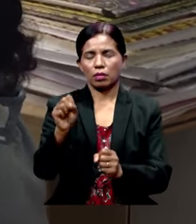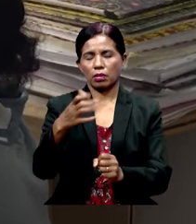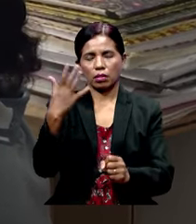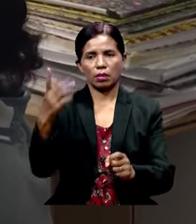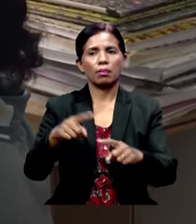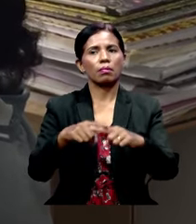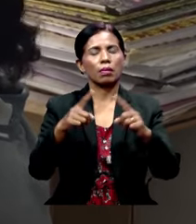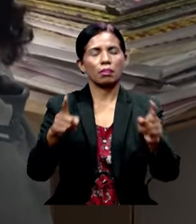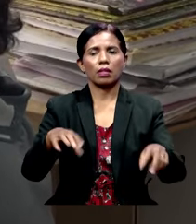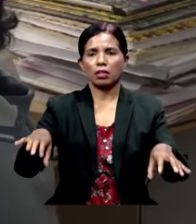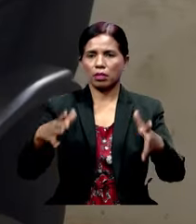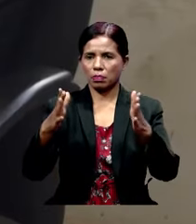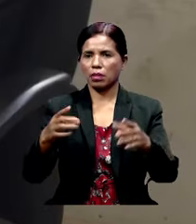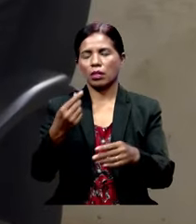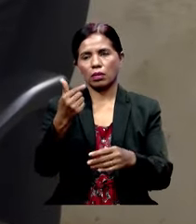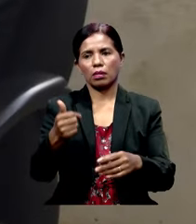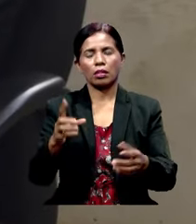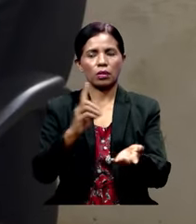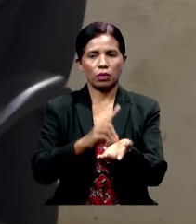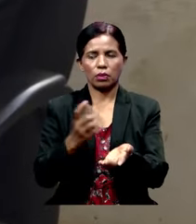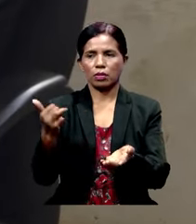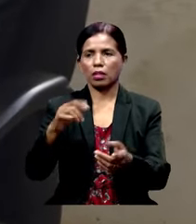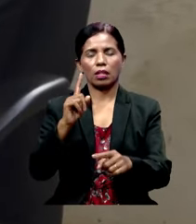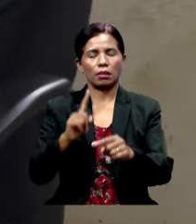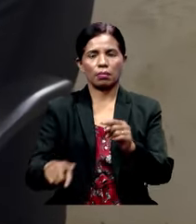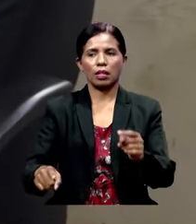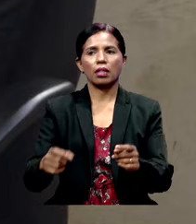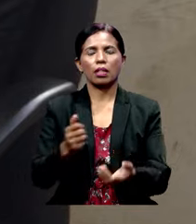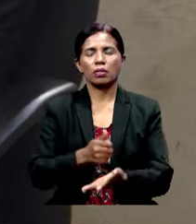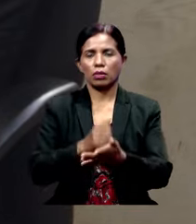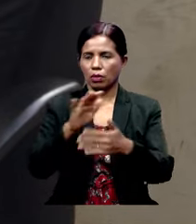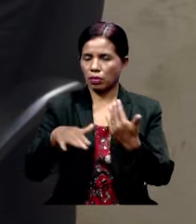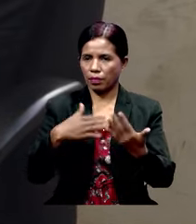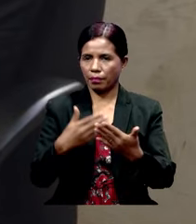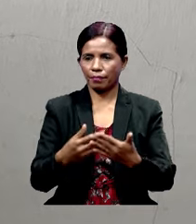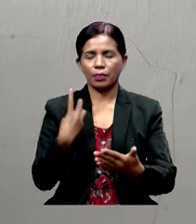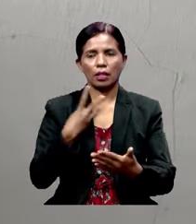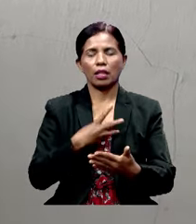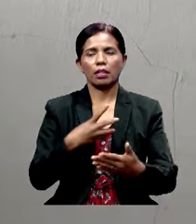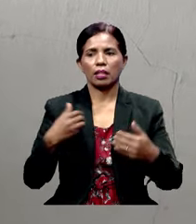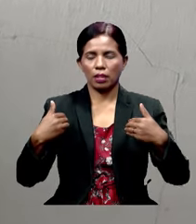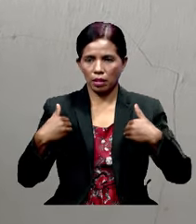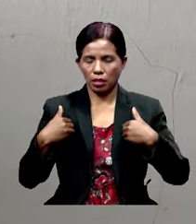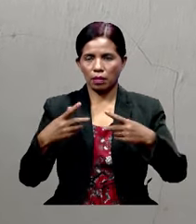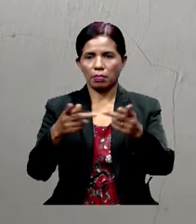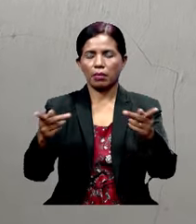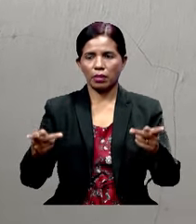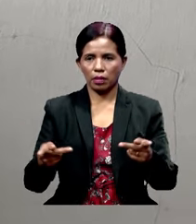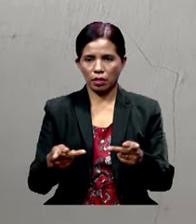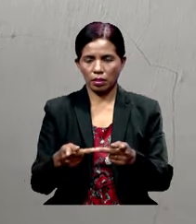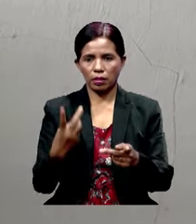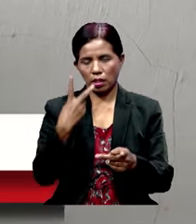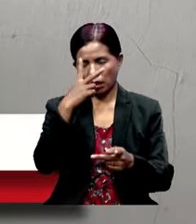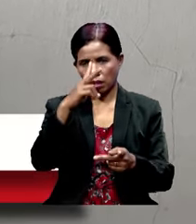mai be, o recurso nebe oituan, médico sira la bele cobre hotu. Senso generasi kita ya posoneng ta persisa ya tare wetine